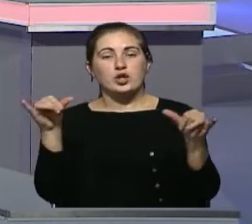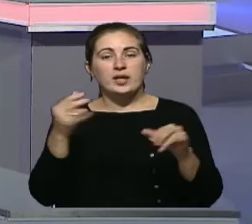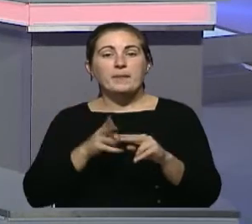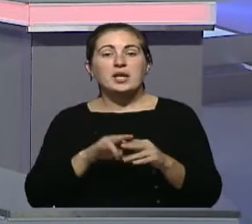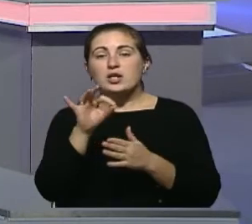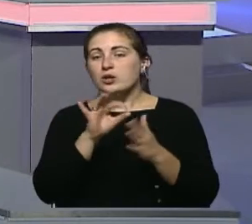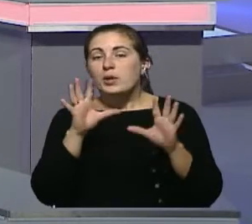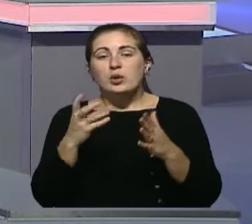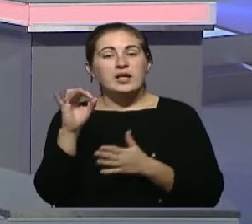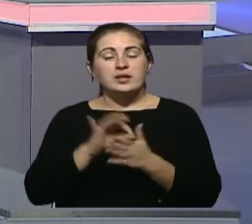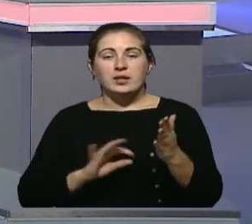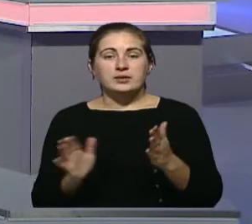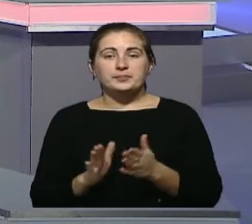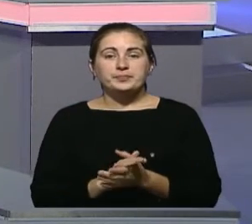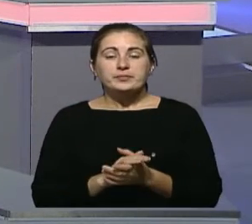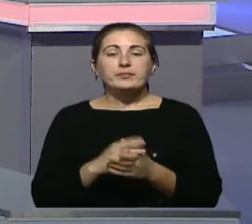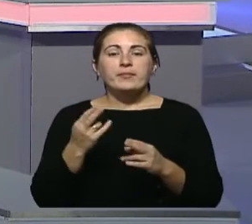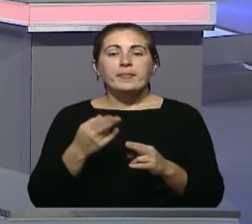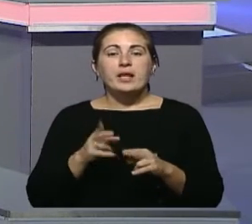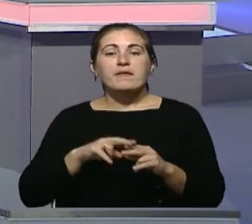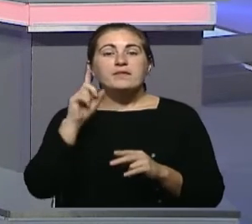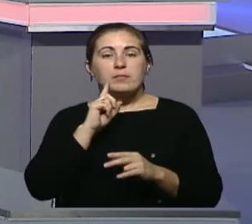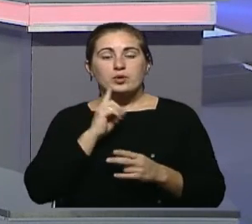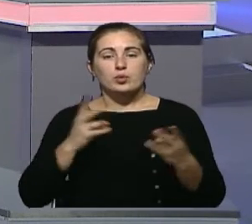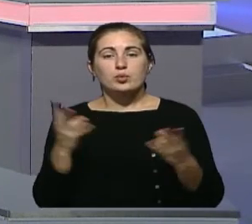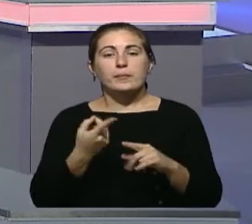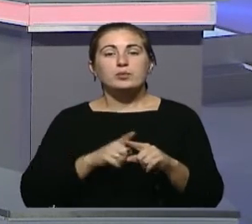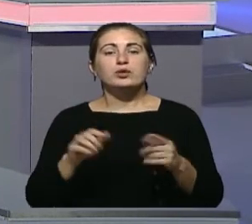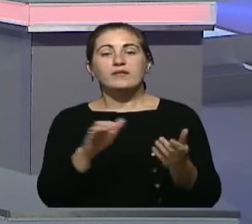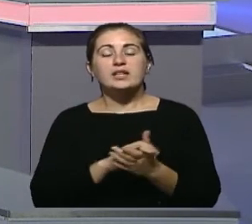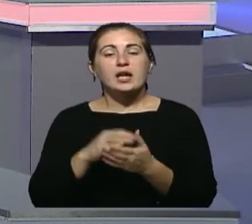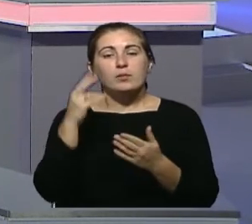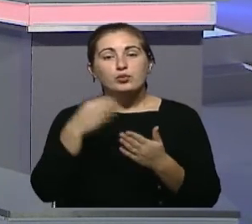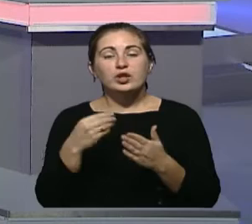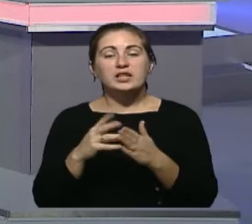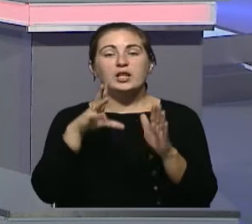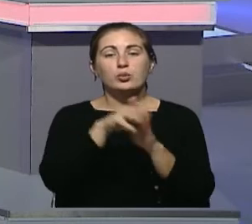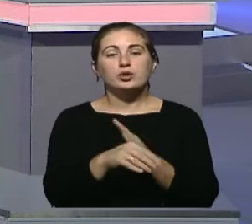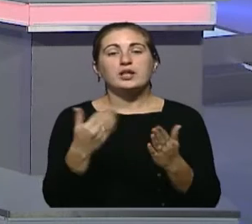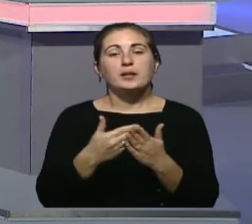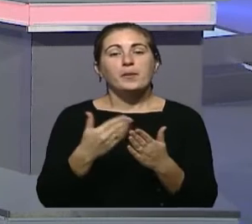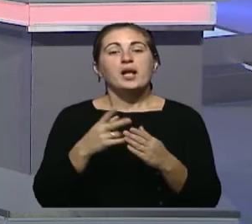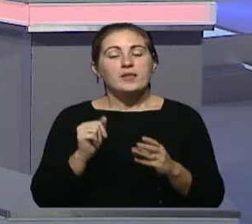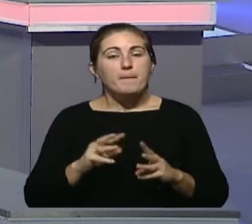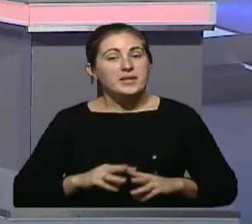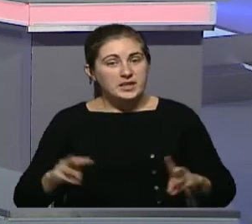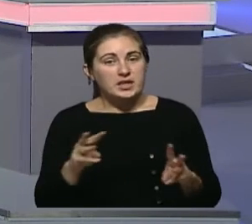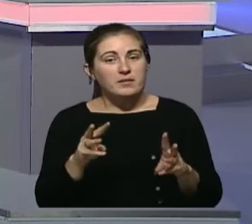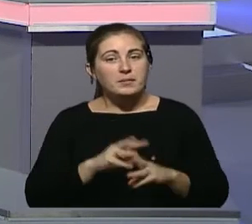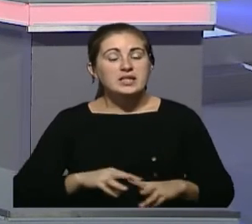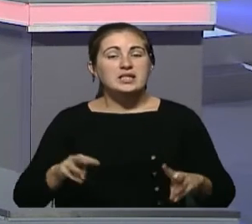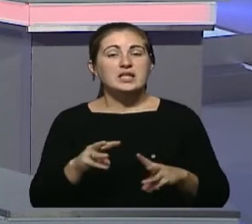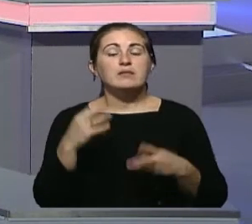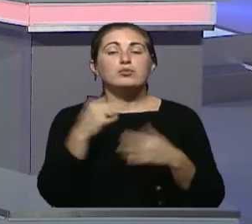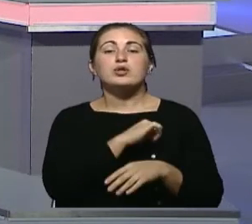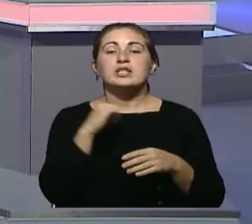не сразу. Не сразу, да. Но... это просто время на это нужно, потому что в федеральном бюджете средства заложены, например, на министерство, да, министерство уже